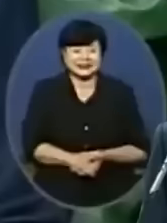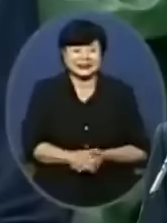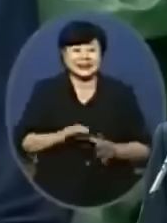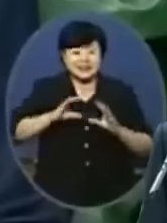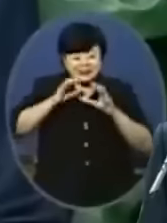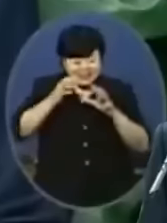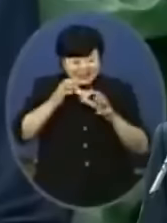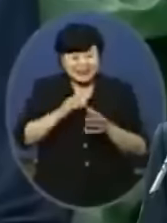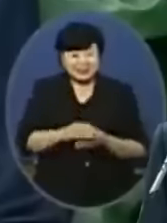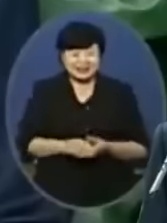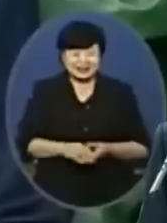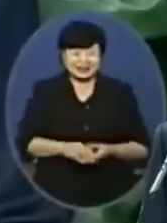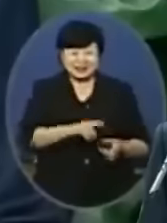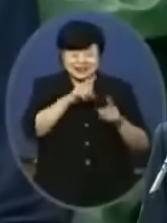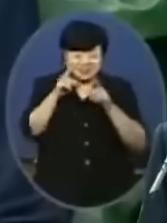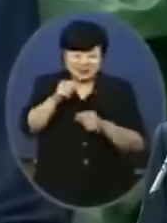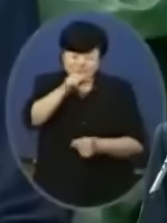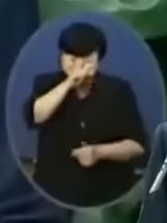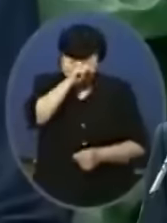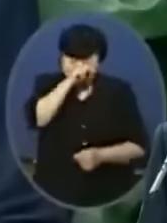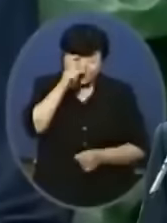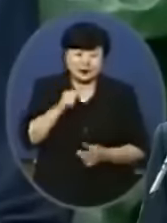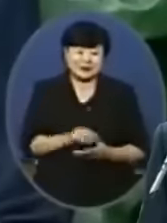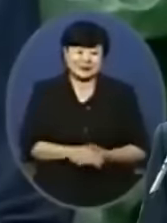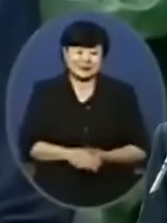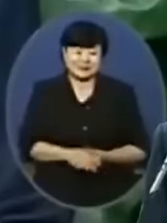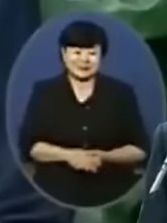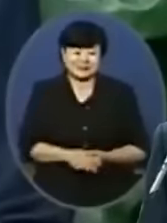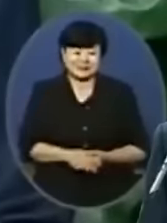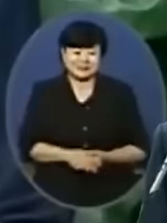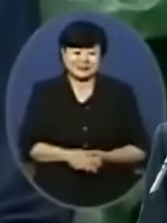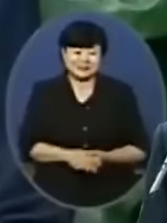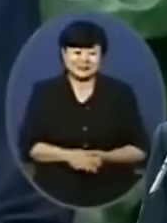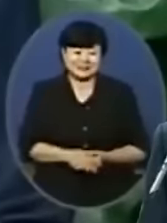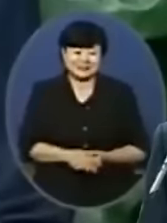세상에 이런 생활이 어디 있습니까? 그런데 이런